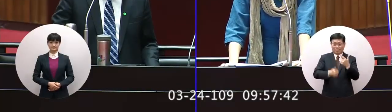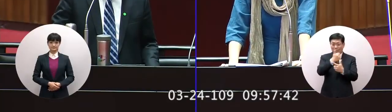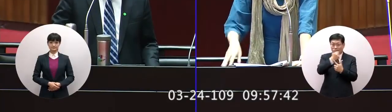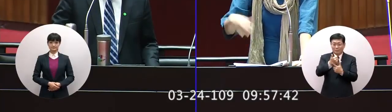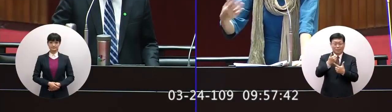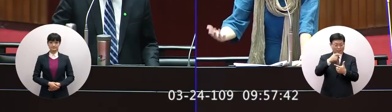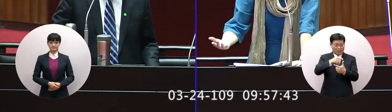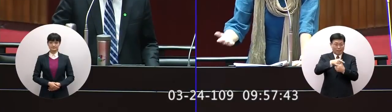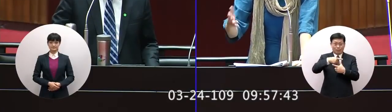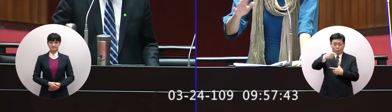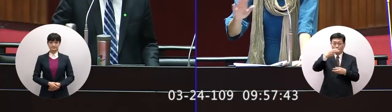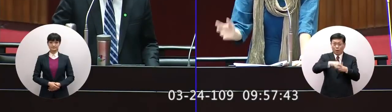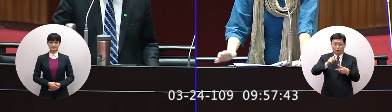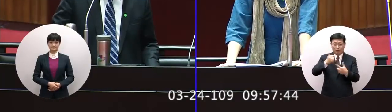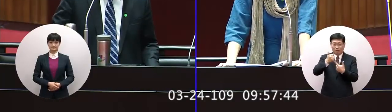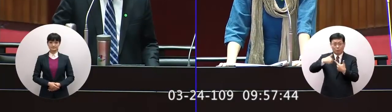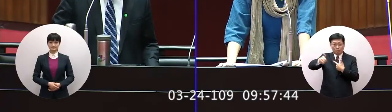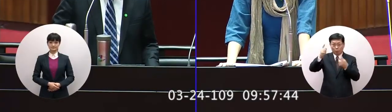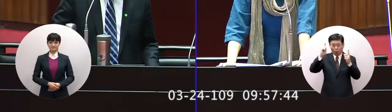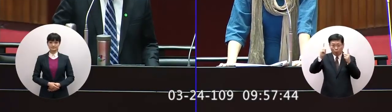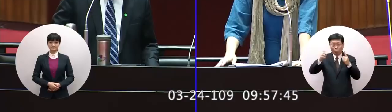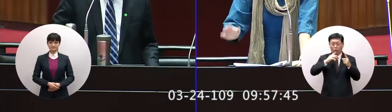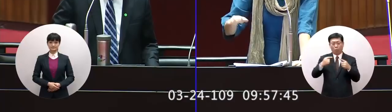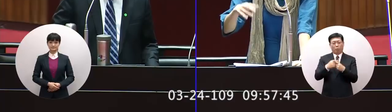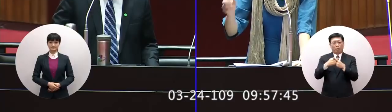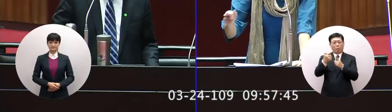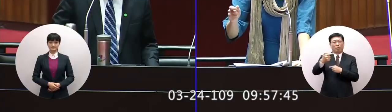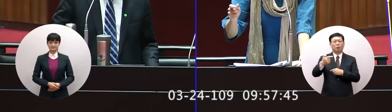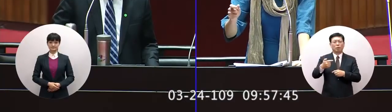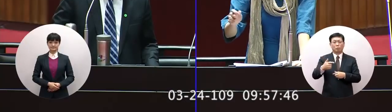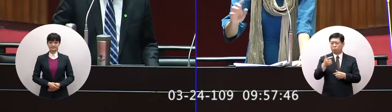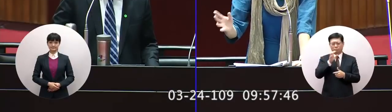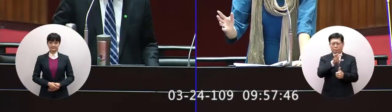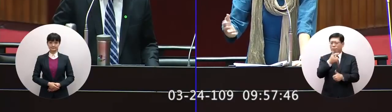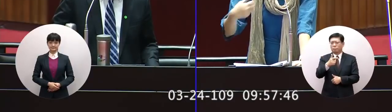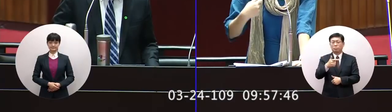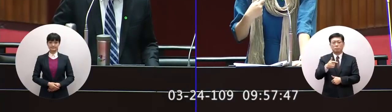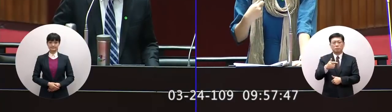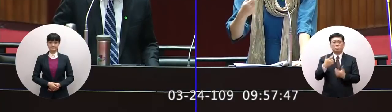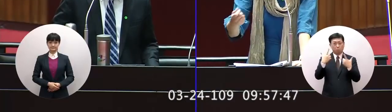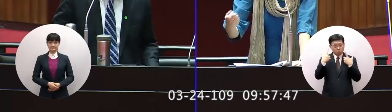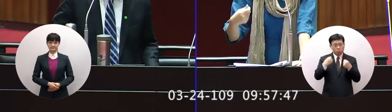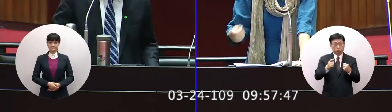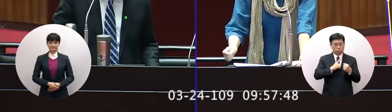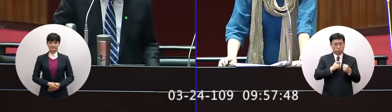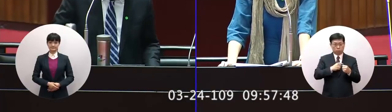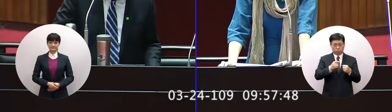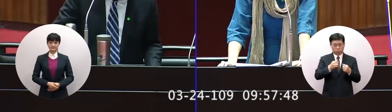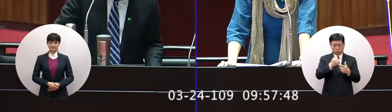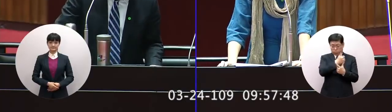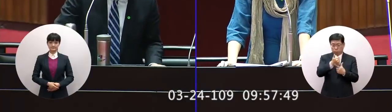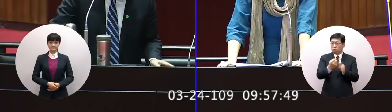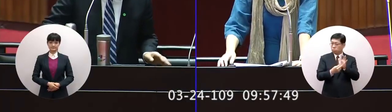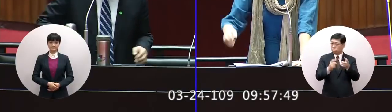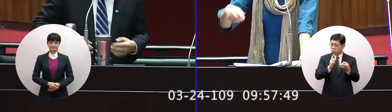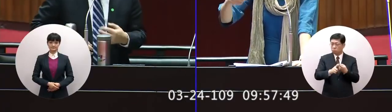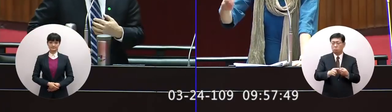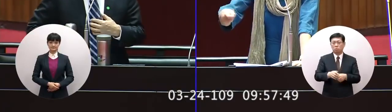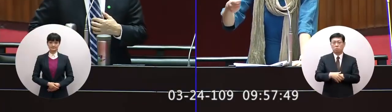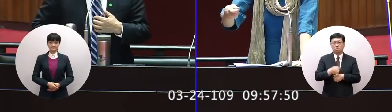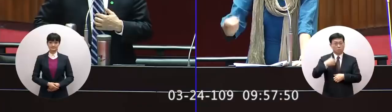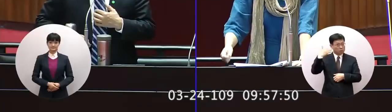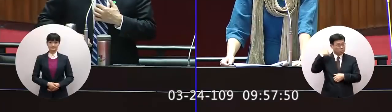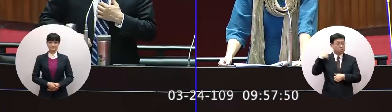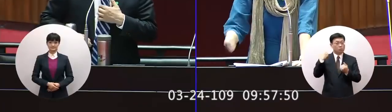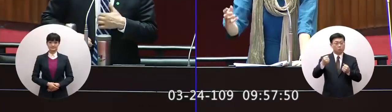来取消了，一个去了，引起很多的争议。那我不是要怪他们，因为我觉得他姐其实他的公子也讲得很有理由，他。